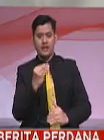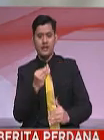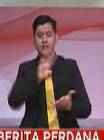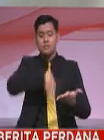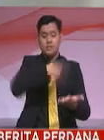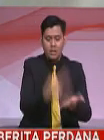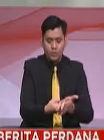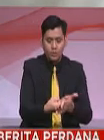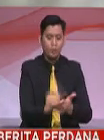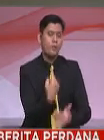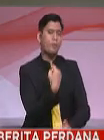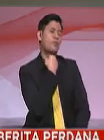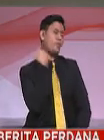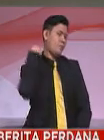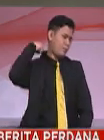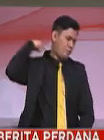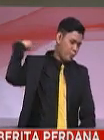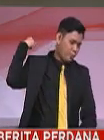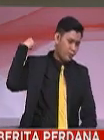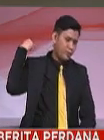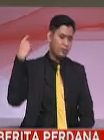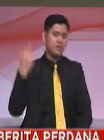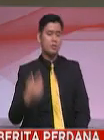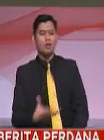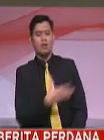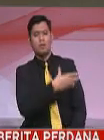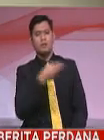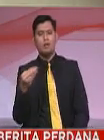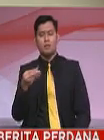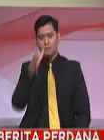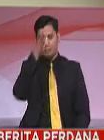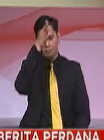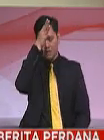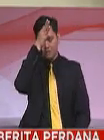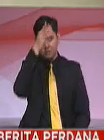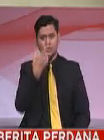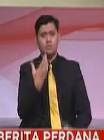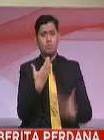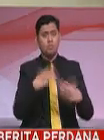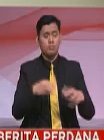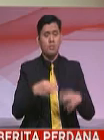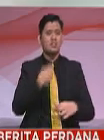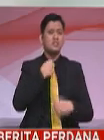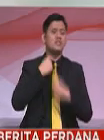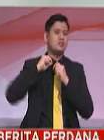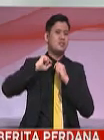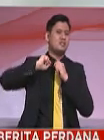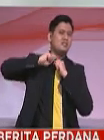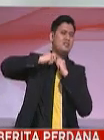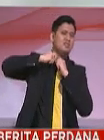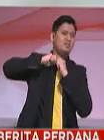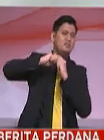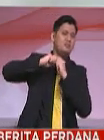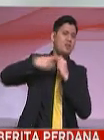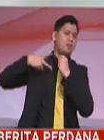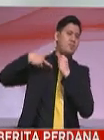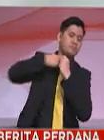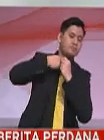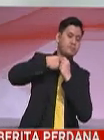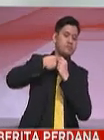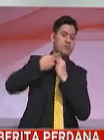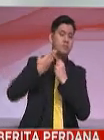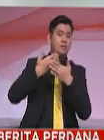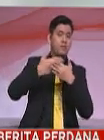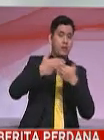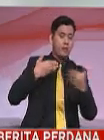yang terjulur atas penutup lubang. Bapanya terpaksa menggunakan pelayar untuk memotong batang besi itu sebelum membawa mangsa ke